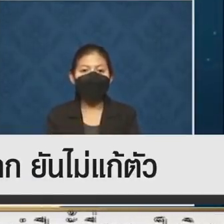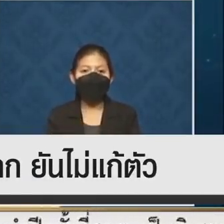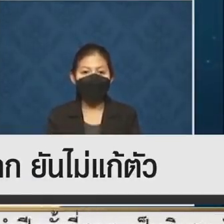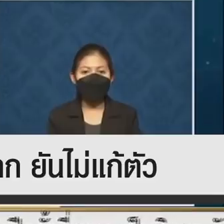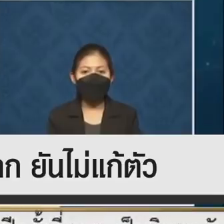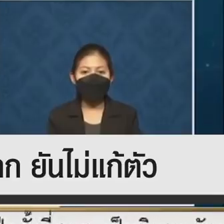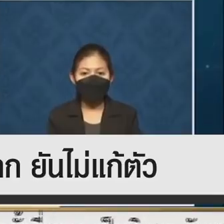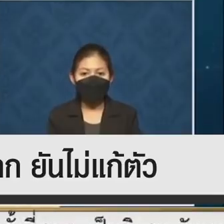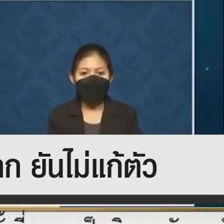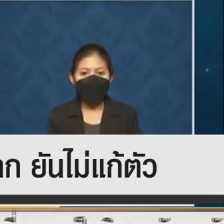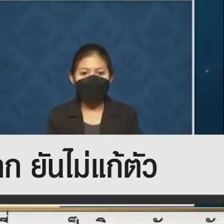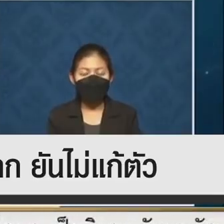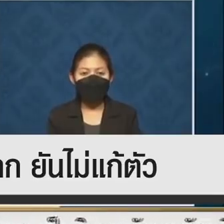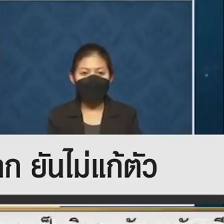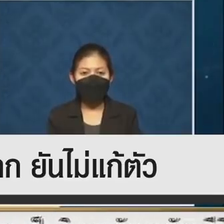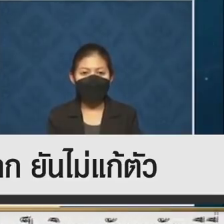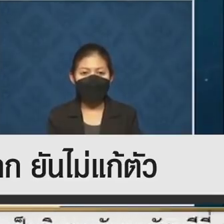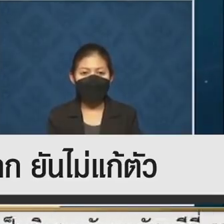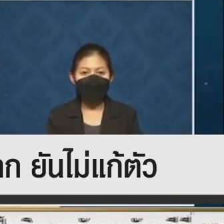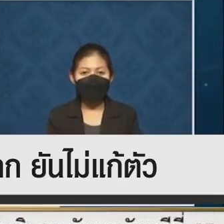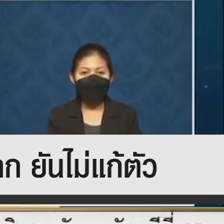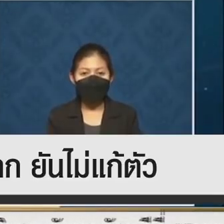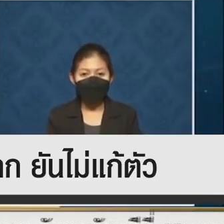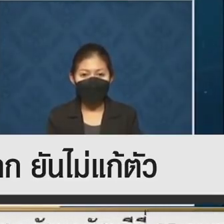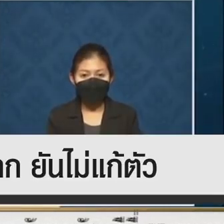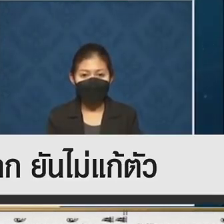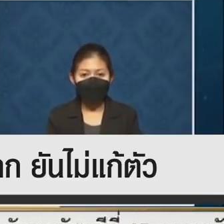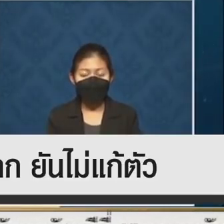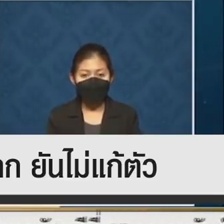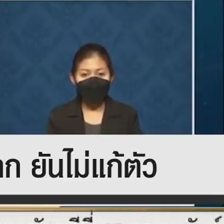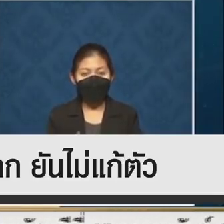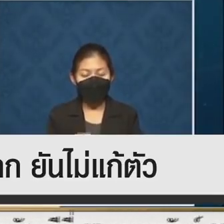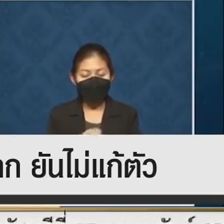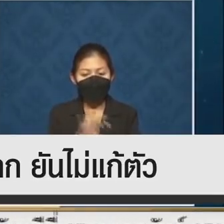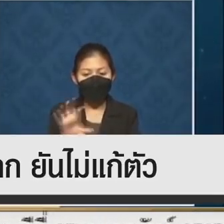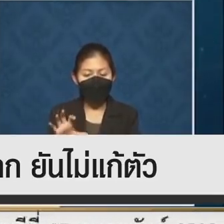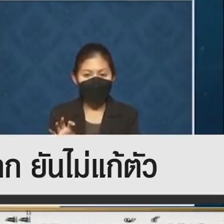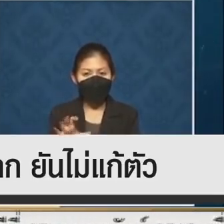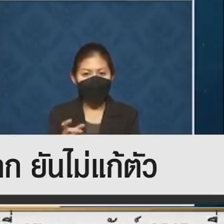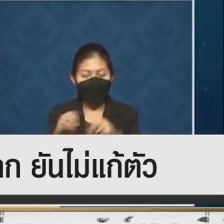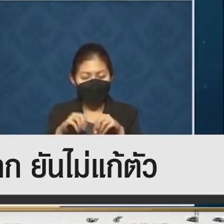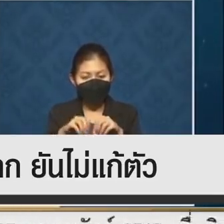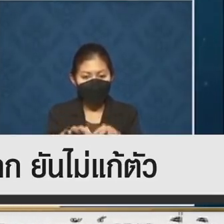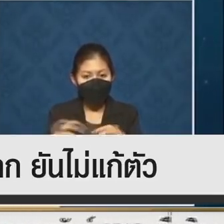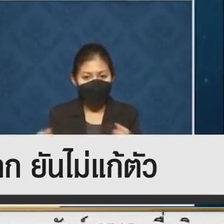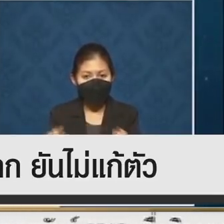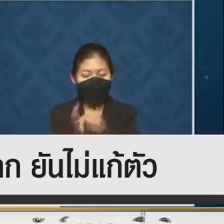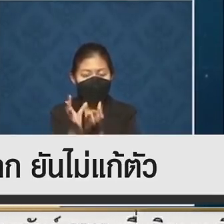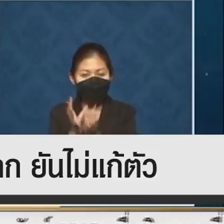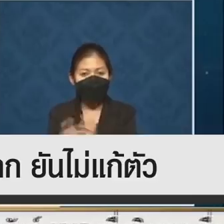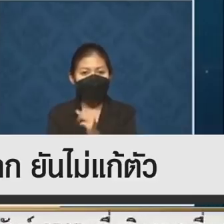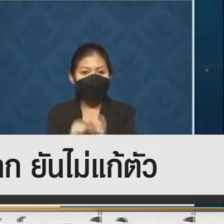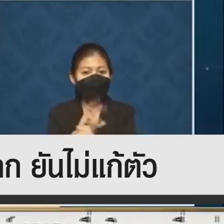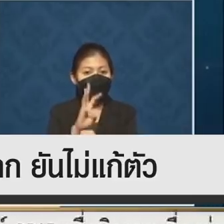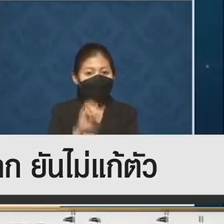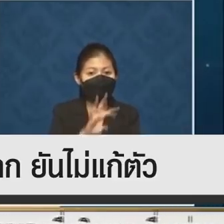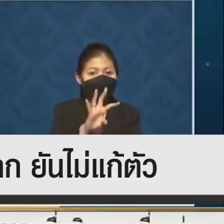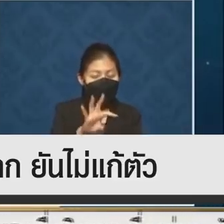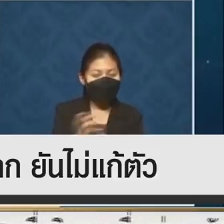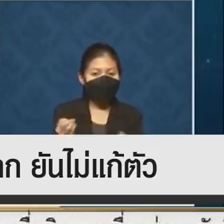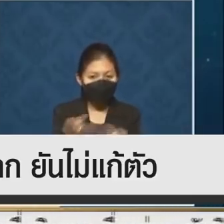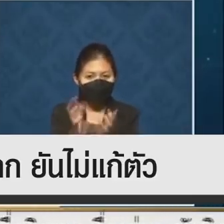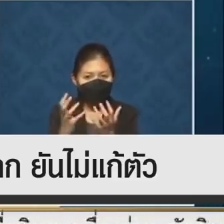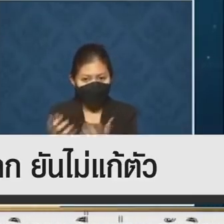ยังไม่ค่อยจะทันเลยนะเพราะวิกฤตโควิดนั้นนำไปสู่เงินเฟ้อมากขึ้นในปี2564จากการผลิตและความต้องการของ